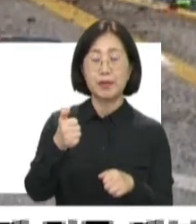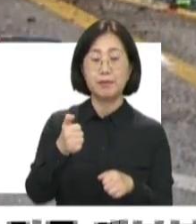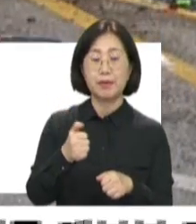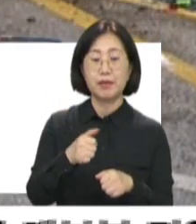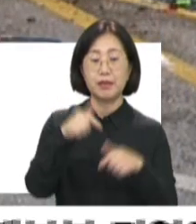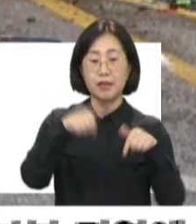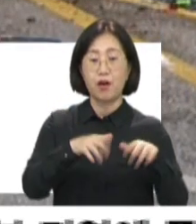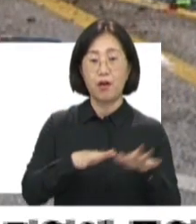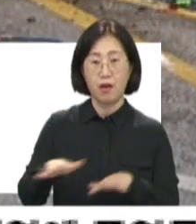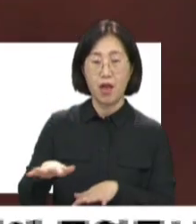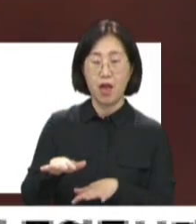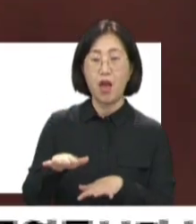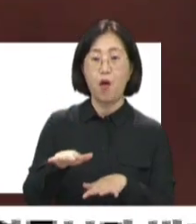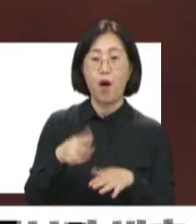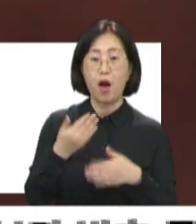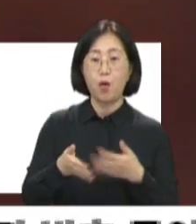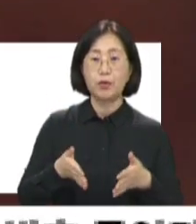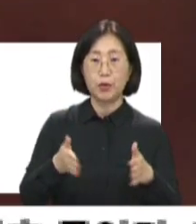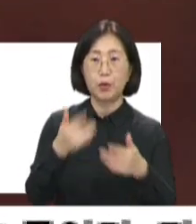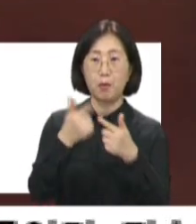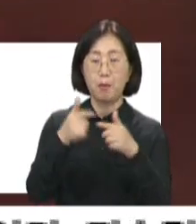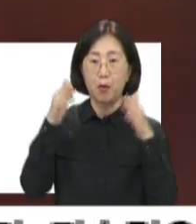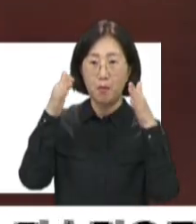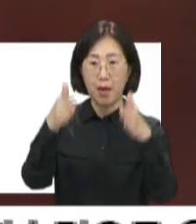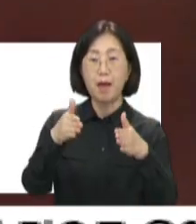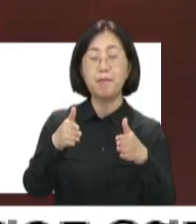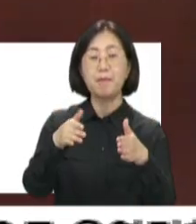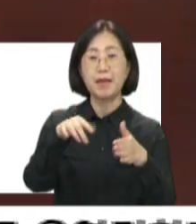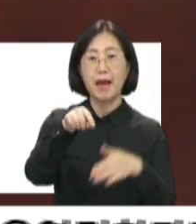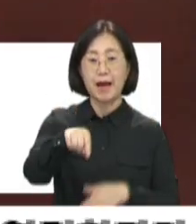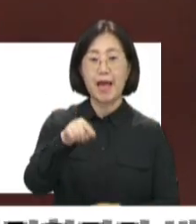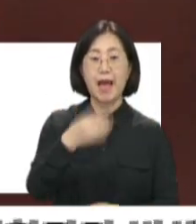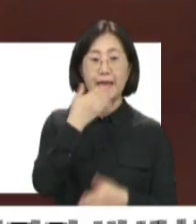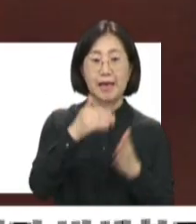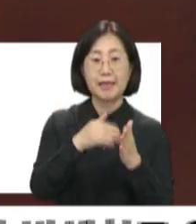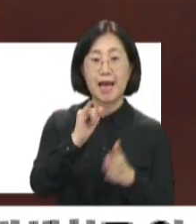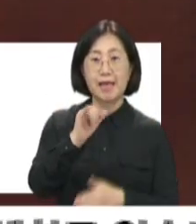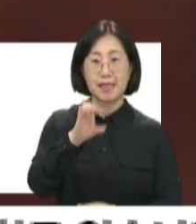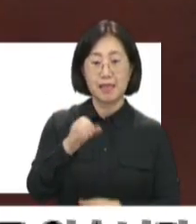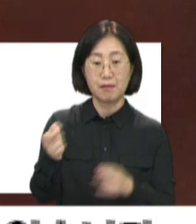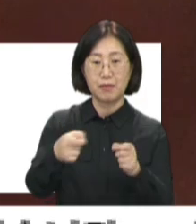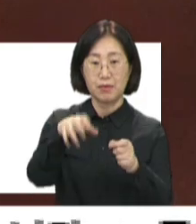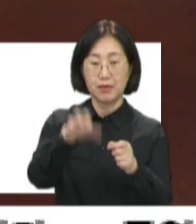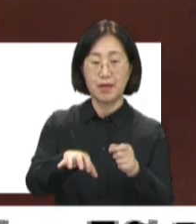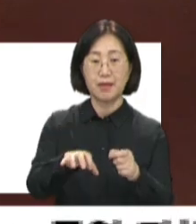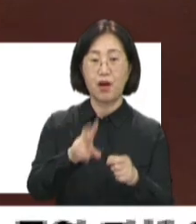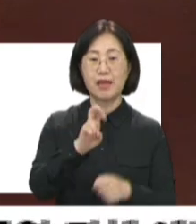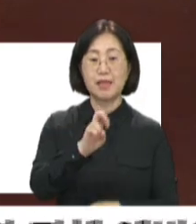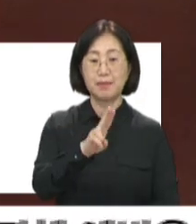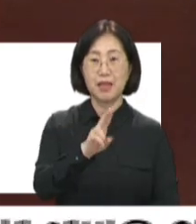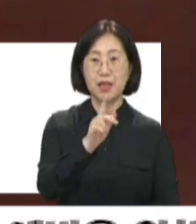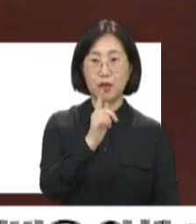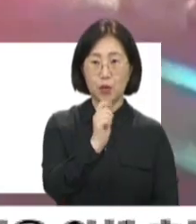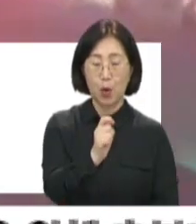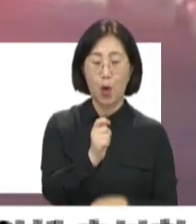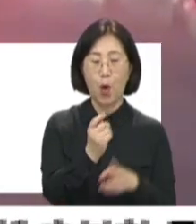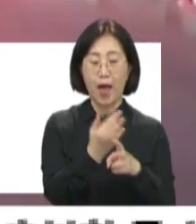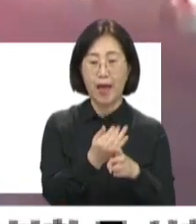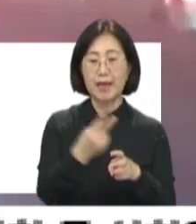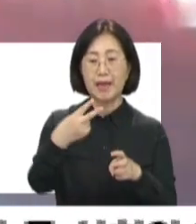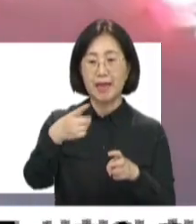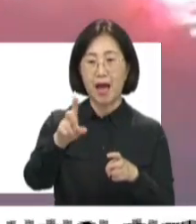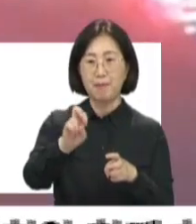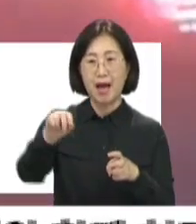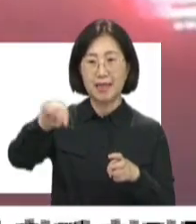서양 고속도로 목포 방향 6 22km 지점 당진시 부근에서 22톤 화물 트럭이 다마스 차량을